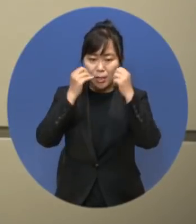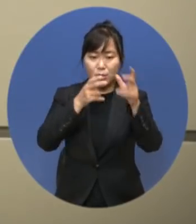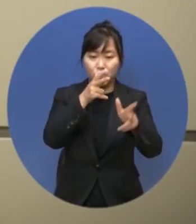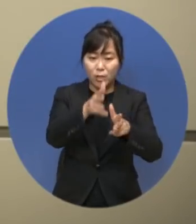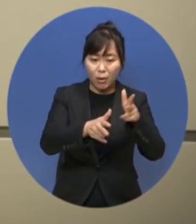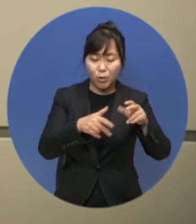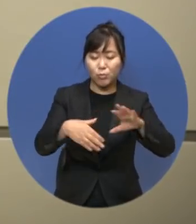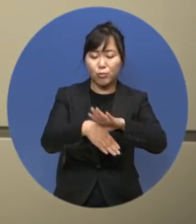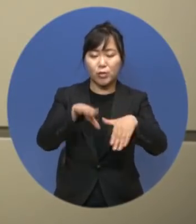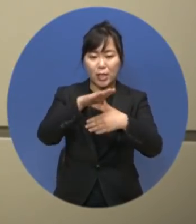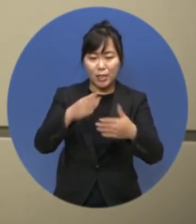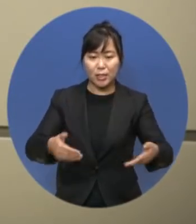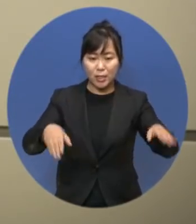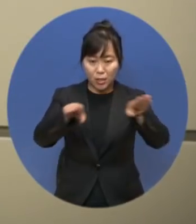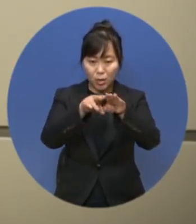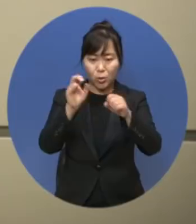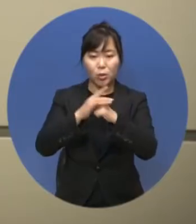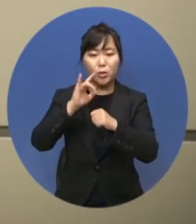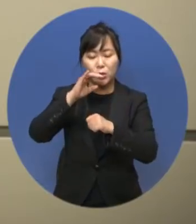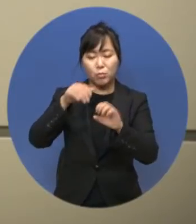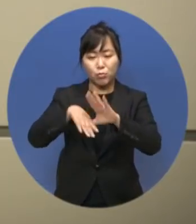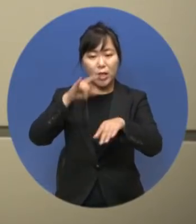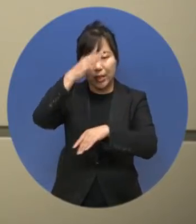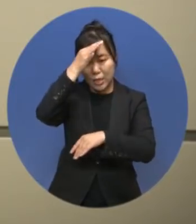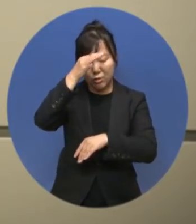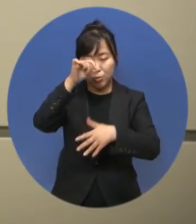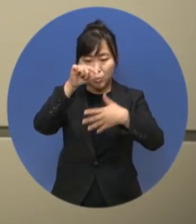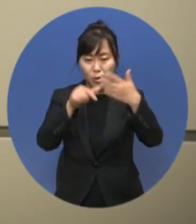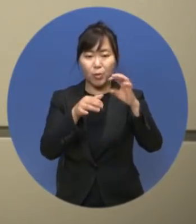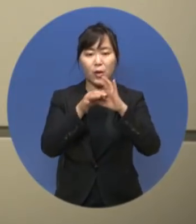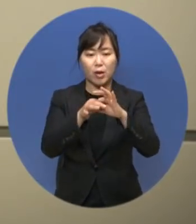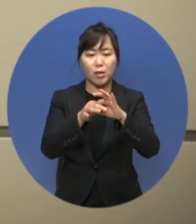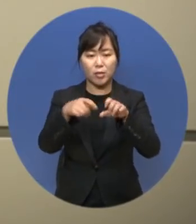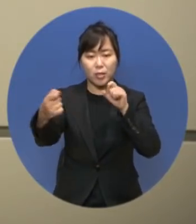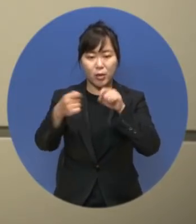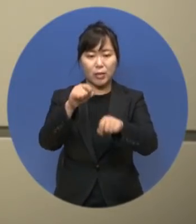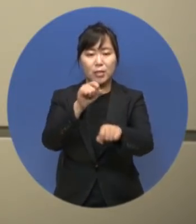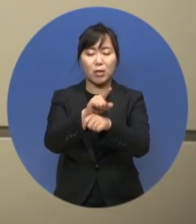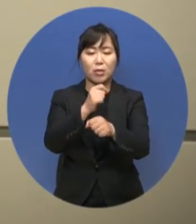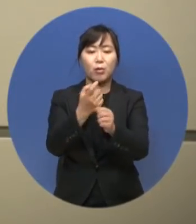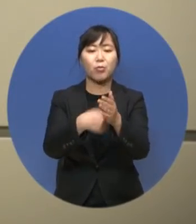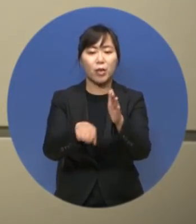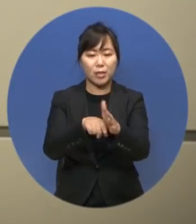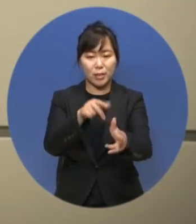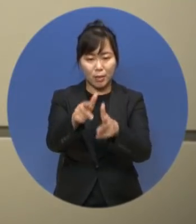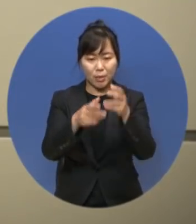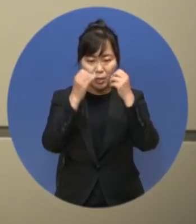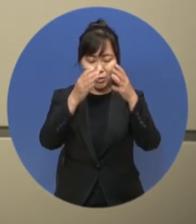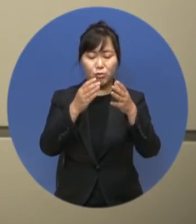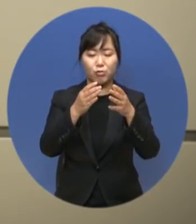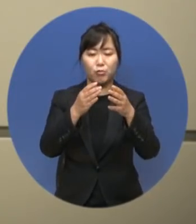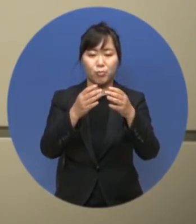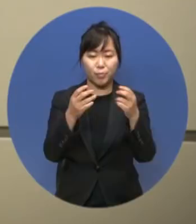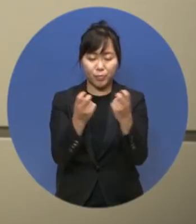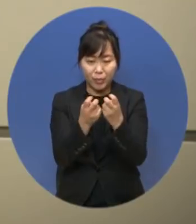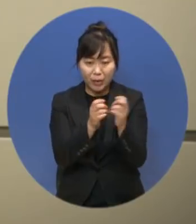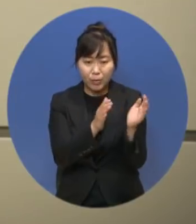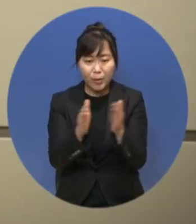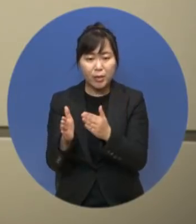사업으로 문화시설이나 문화예술 콘텐츠에 대한 접근성 제고를 위한 사업을 신규 시책을